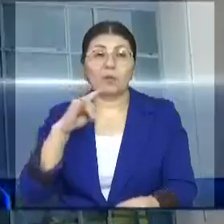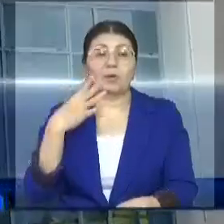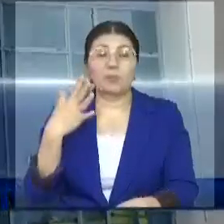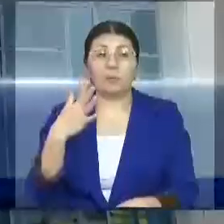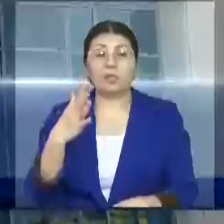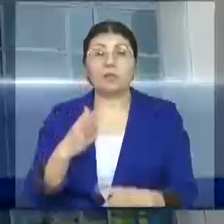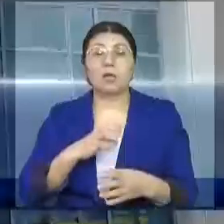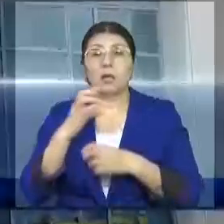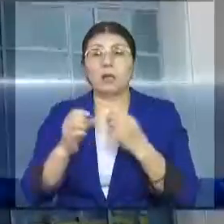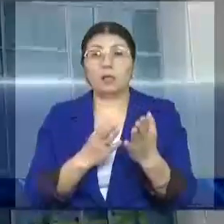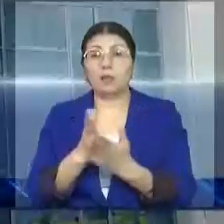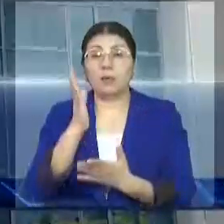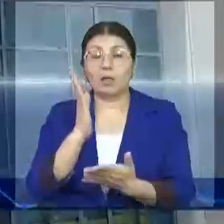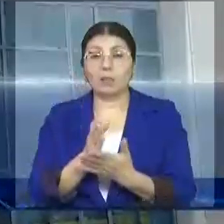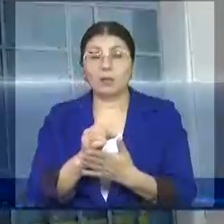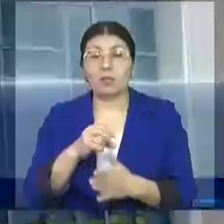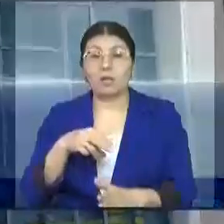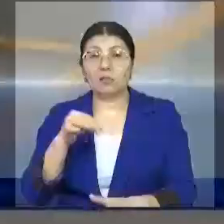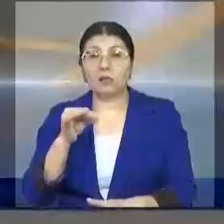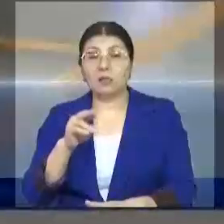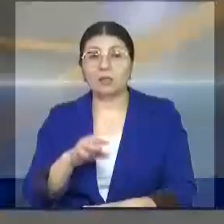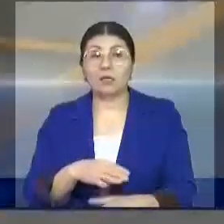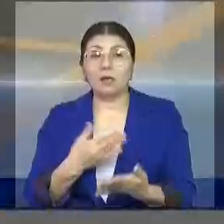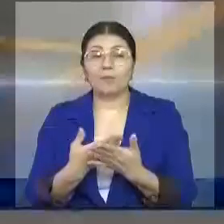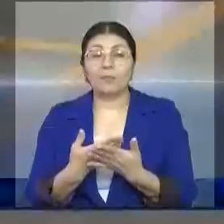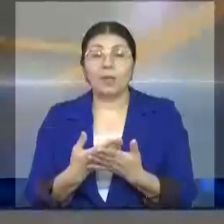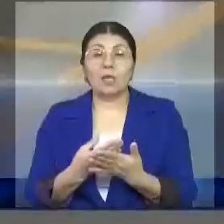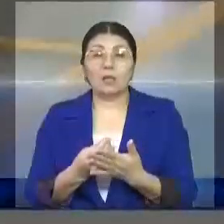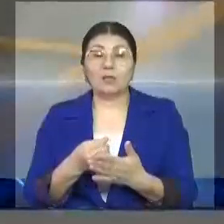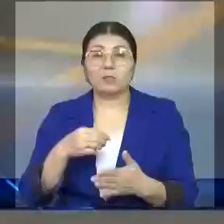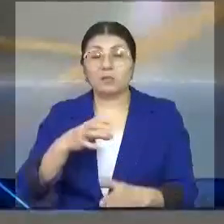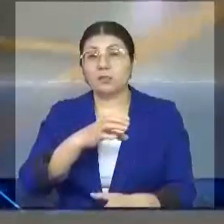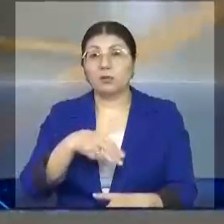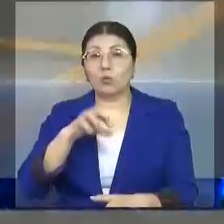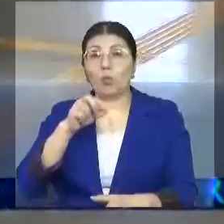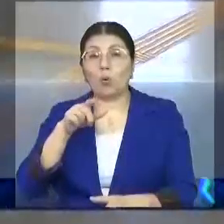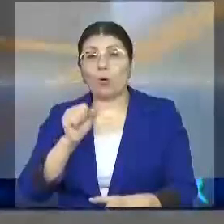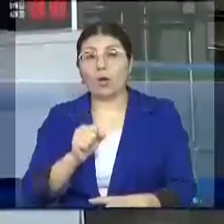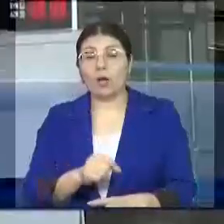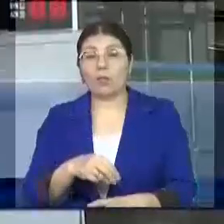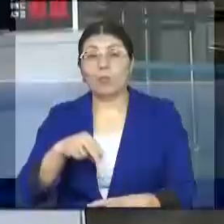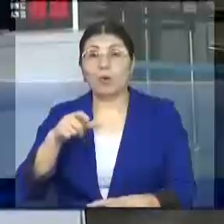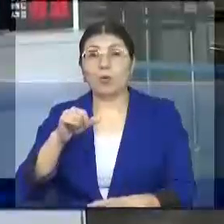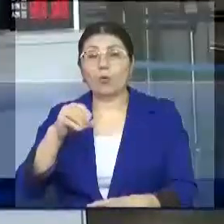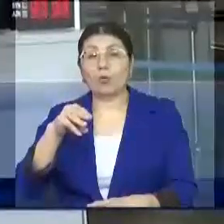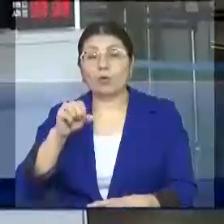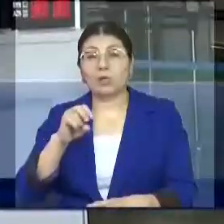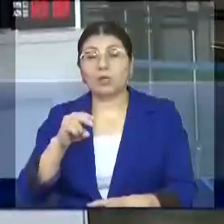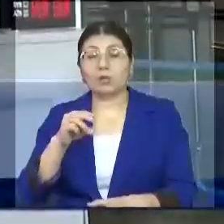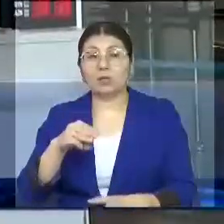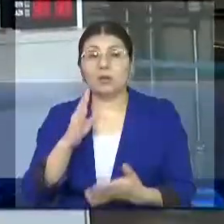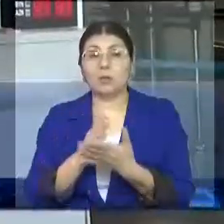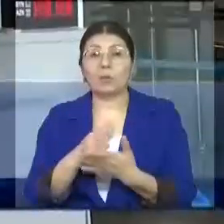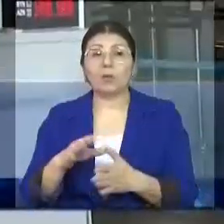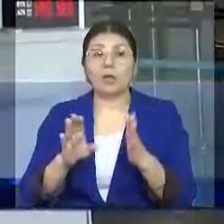халықаралық бағыт бар. Оған біз атаған Анталия, Шарм Эль-Шейх қалалары және Стамбул, Доха, Пхукет бағыттары кіреді. Кейінгі екеуі